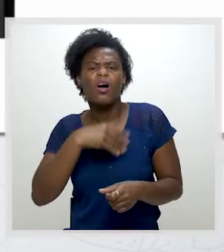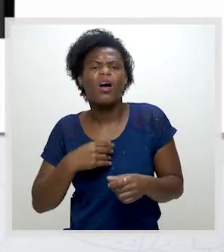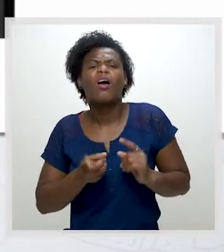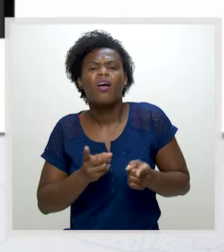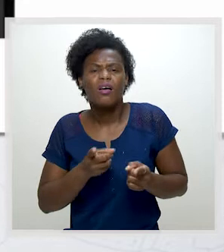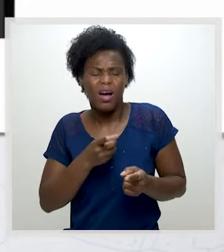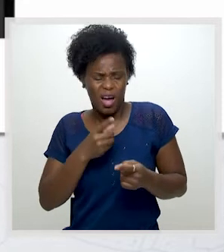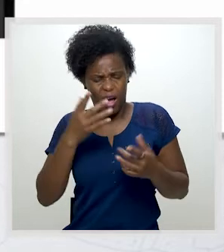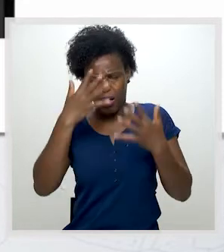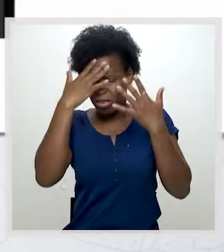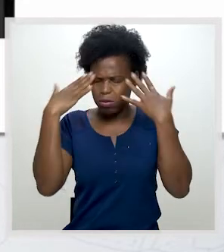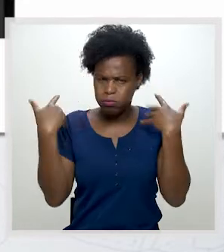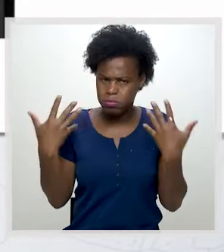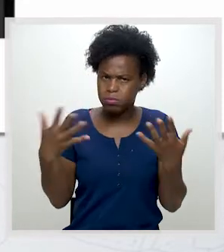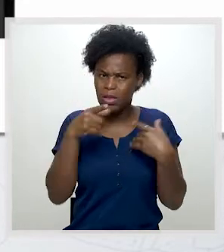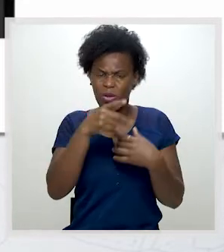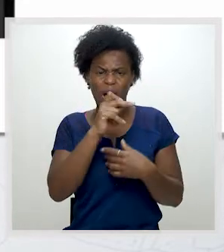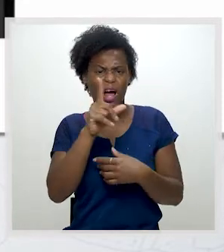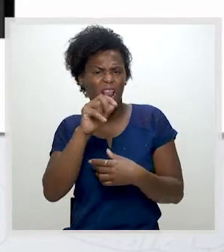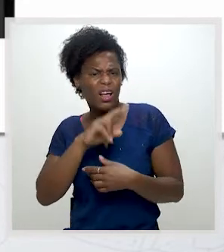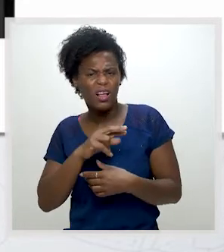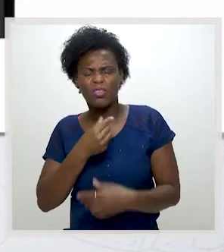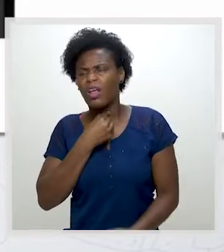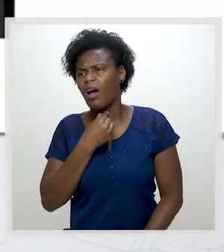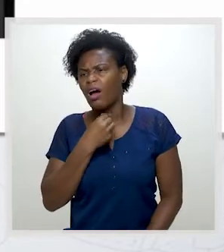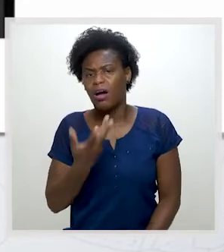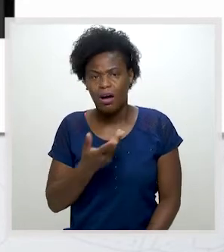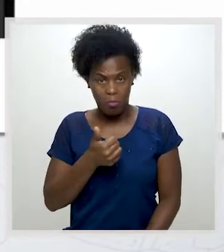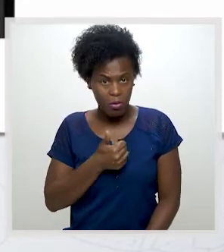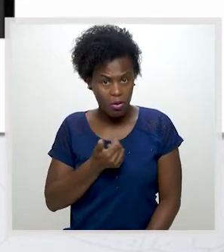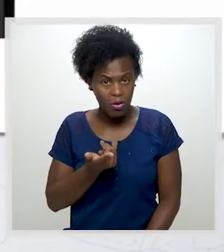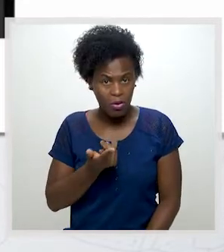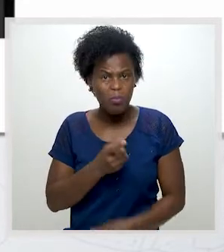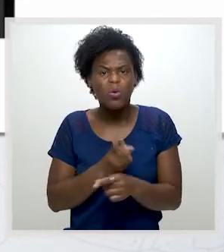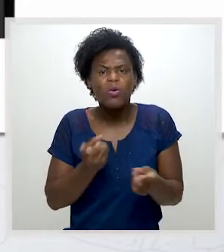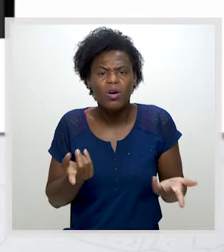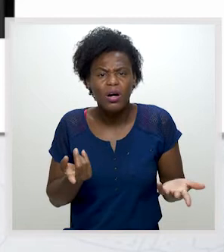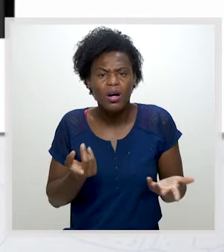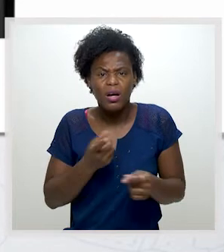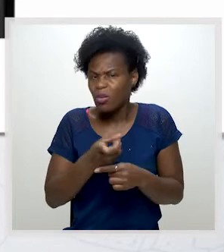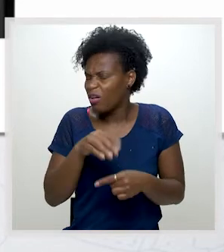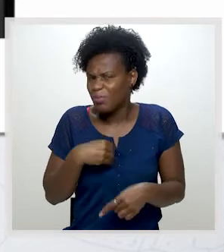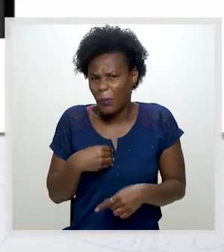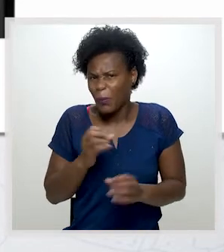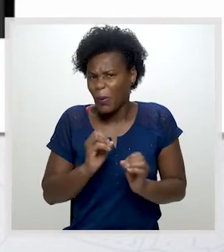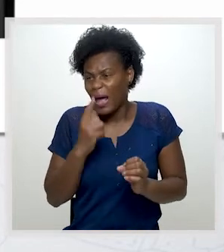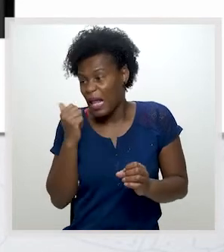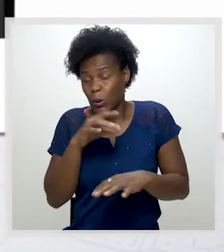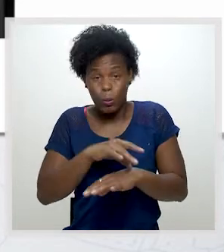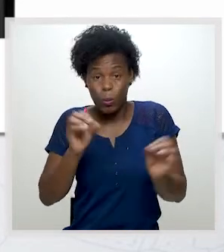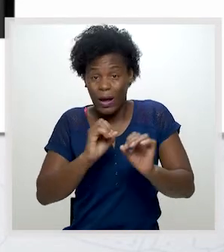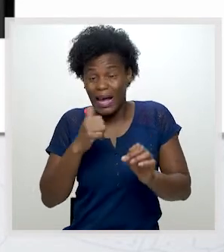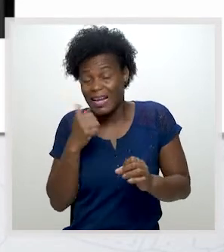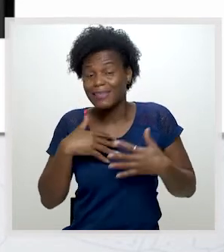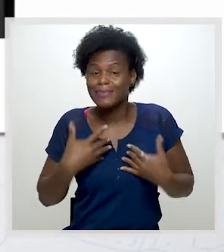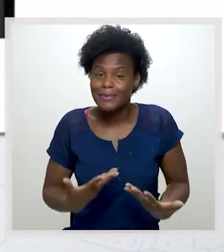J'ai chaud. Et toi Alex? Moi j'ai soif. Ah bon? Pourquoi? Ne t'inquiète pas, Thomas, ils ne sont pas malades,